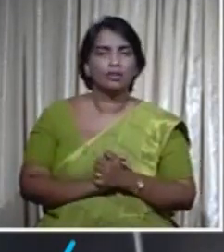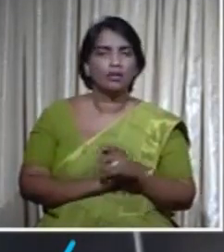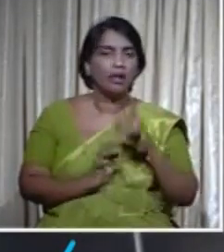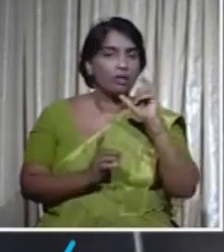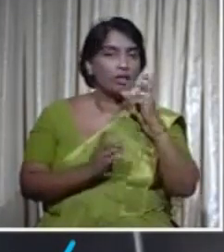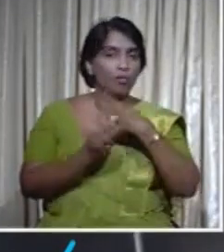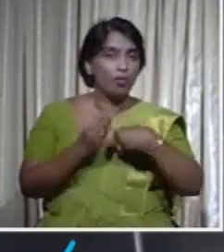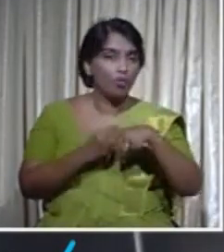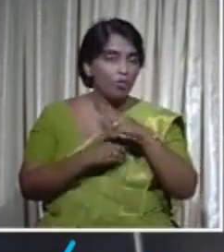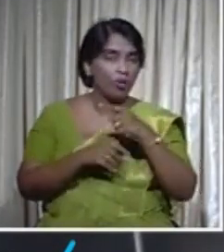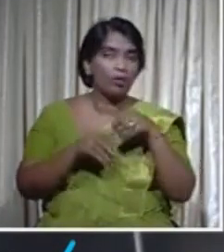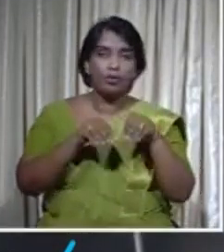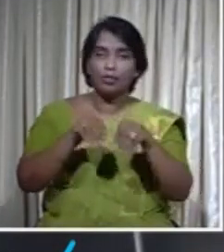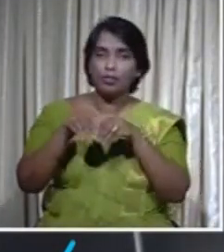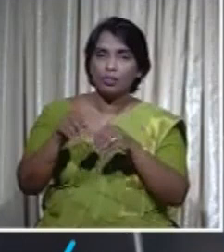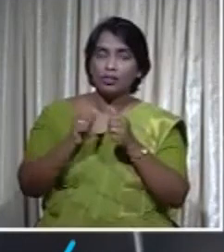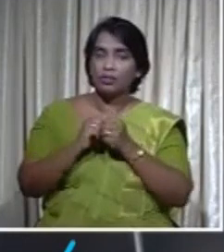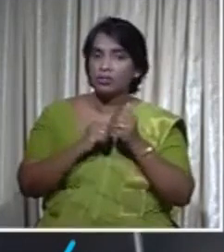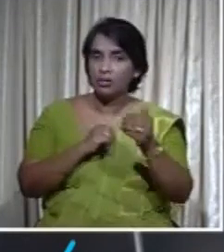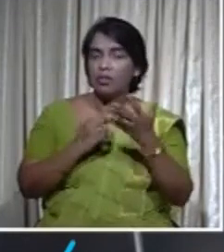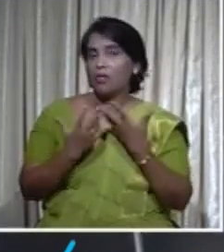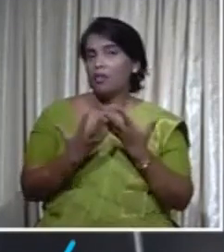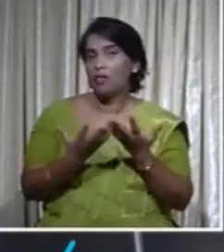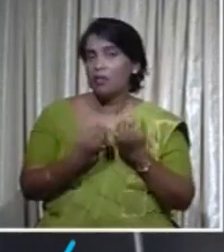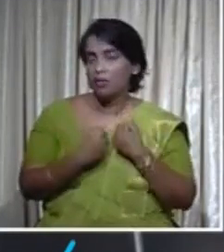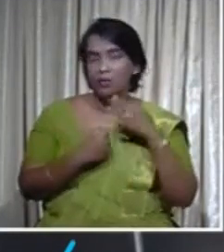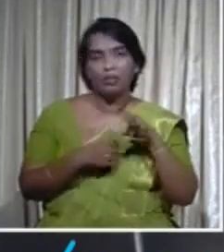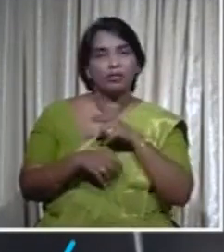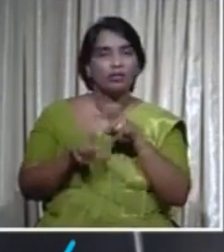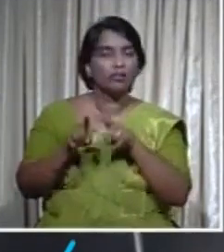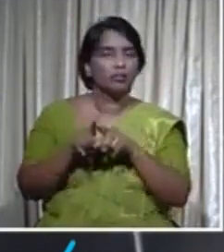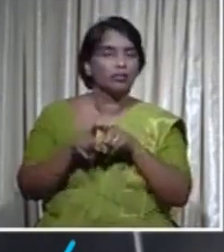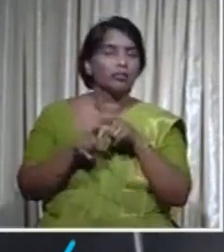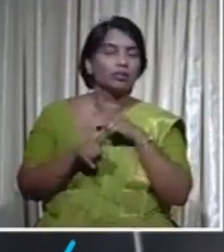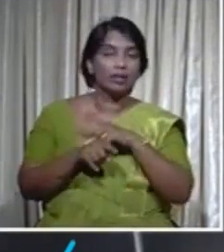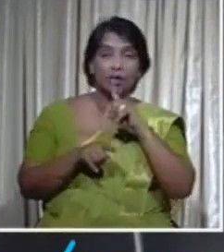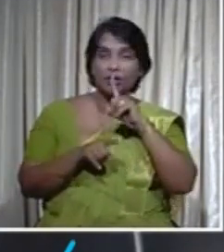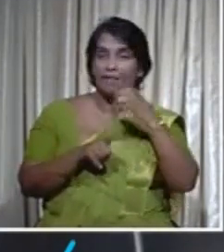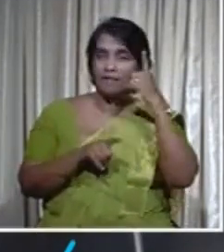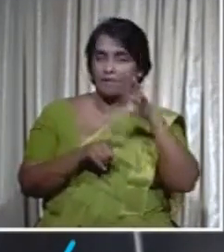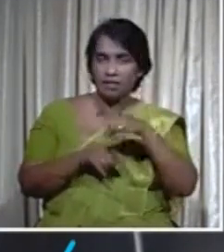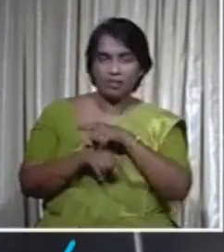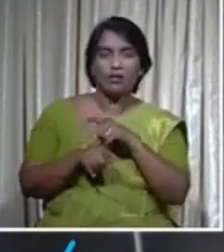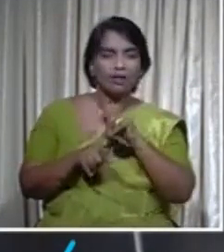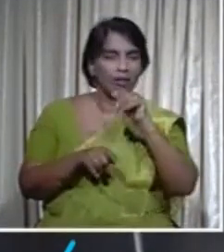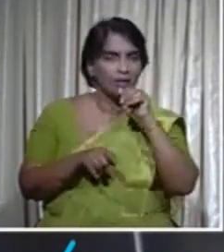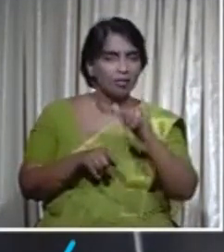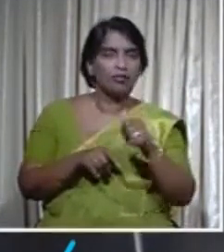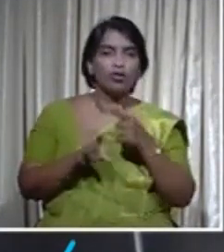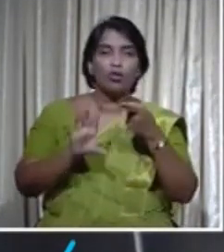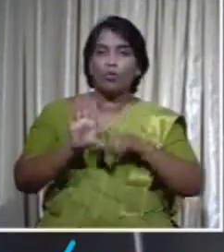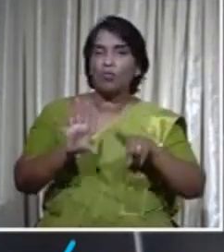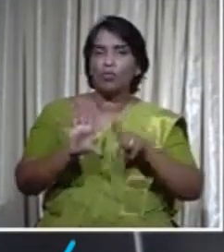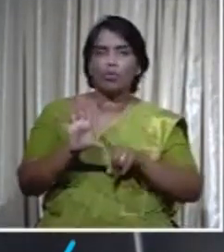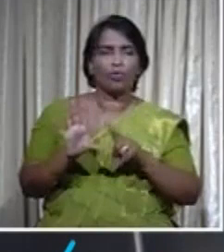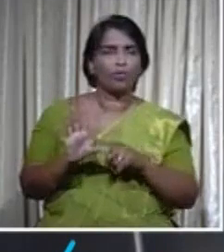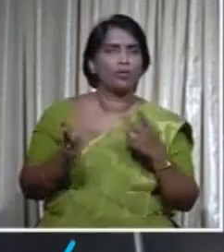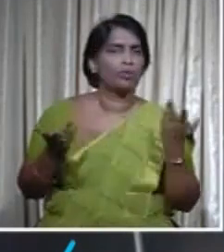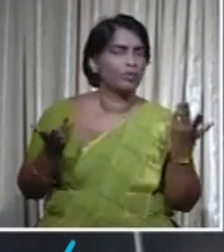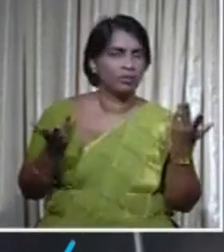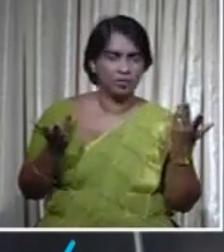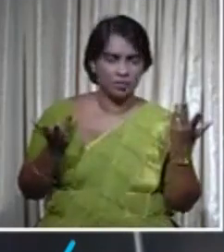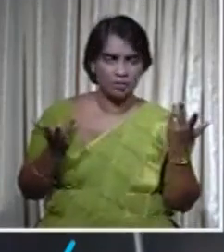என்று எங்களுடைய விவசாயிகளிடம் துணிக்கப்படுகின்ற போது அவர்களுக்கு பயிற்சி அளிக்கப்படவில்லை இவ்வளவு நாளும் அவர்கள்